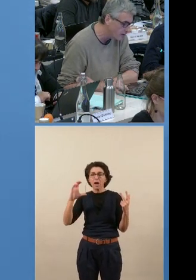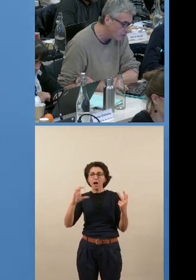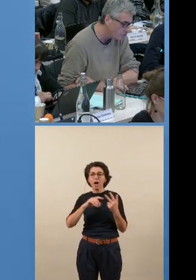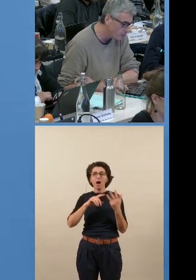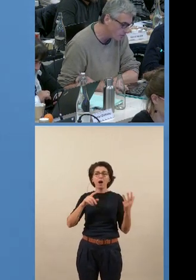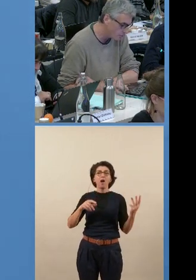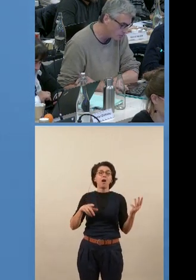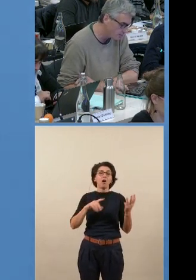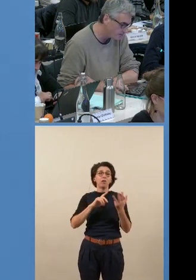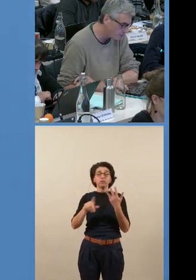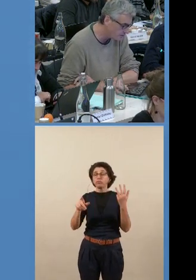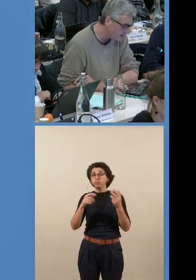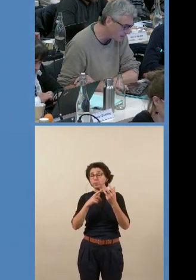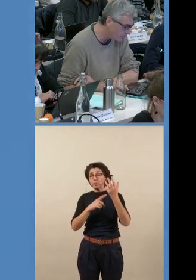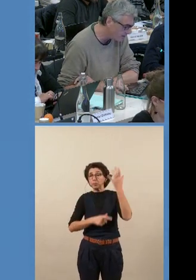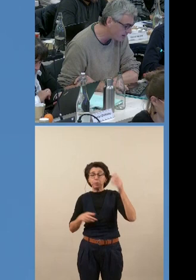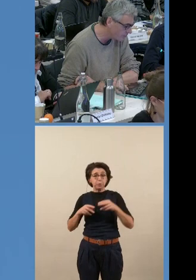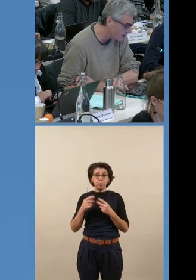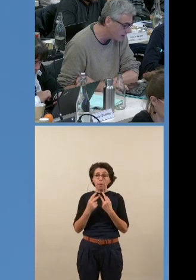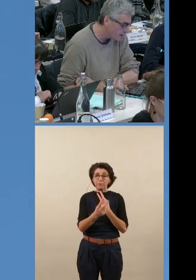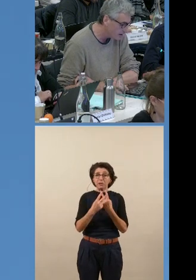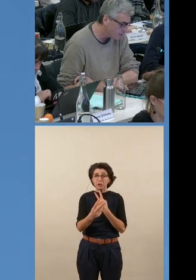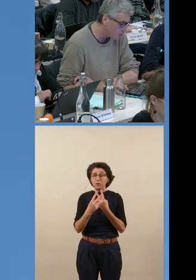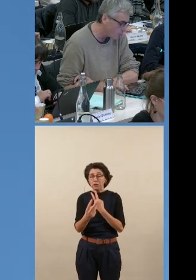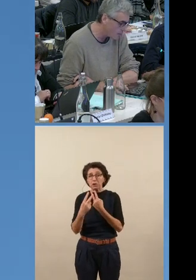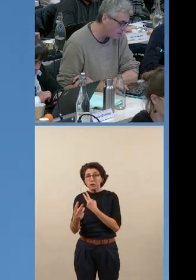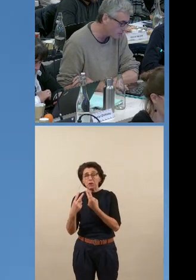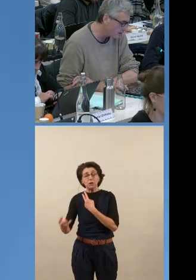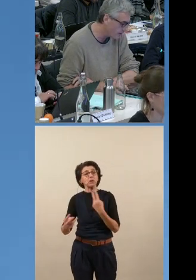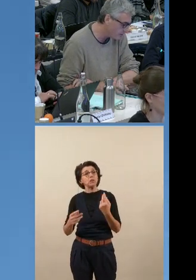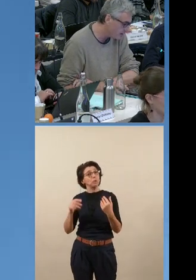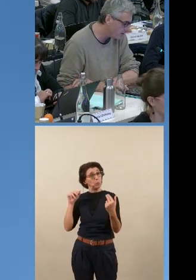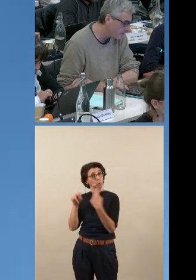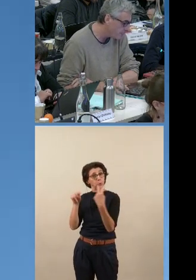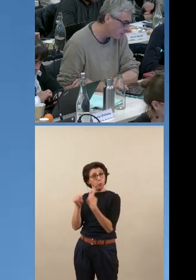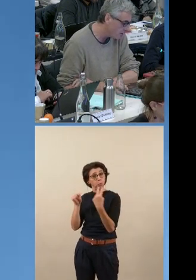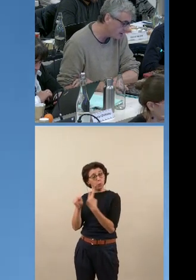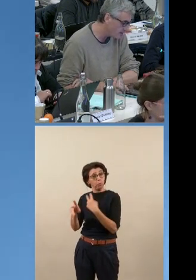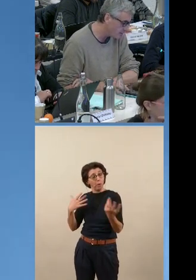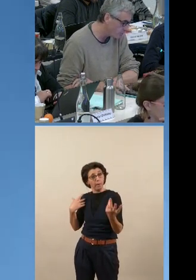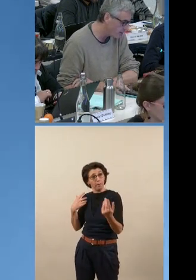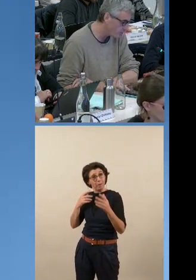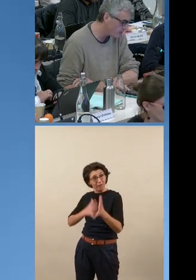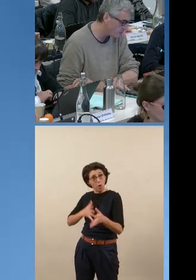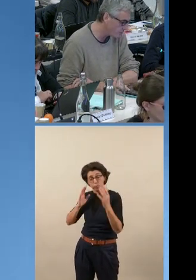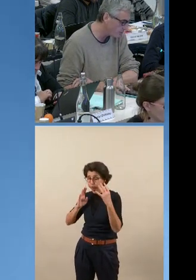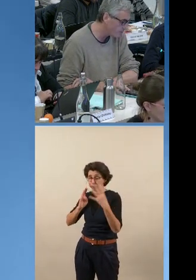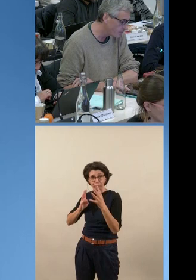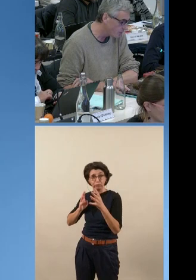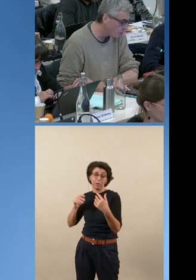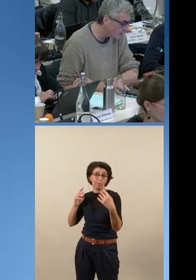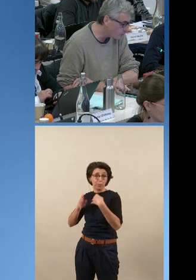France autant de pistes cyclbl bidirectionnell qui vont alimenter enfin desservir les quartiers populaires de la ville de